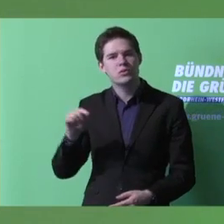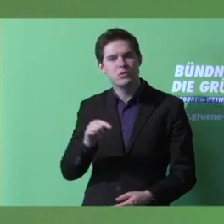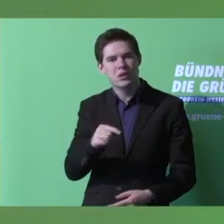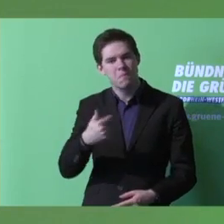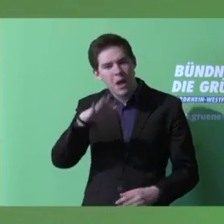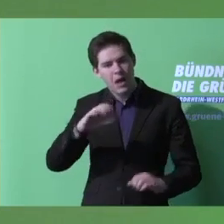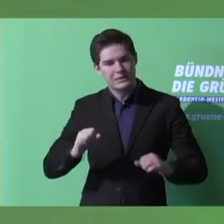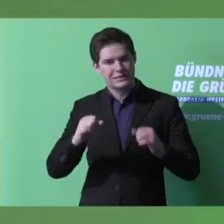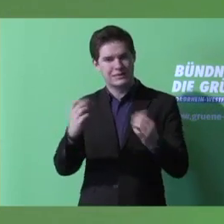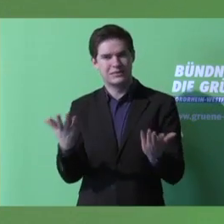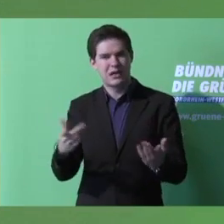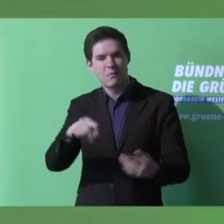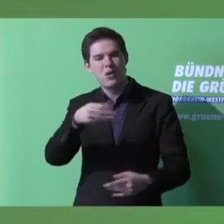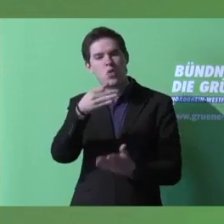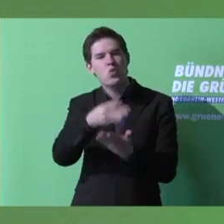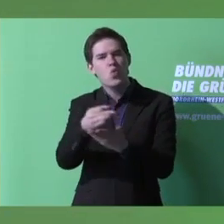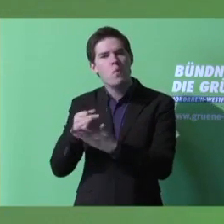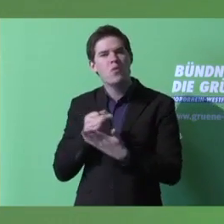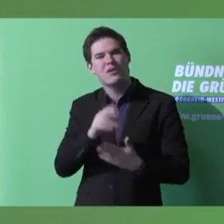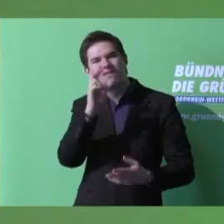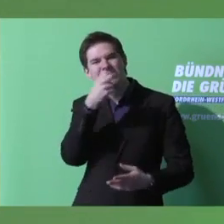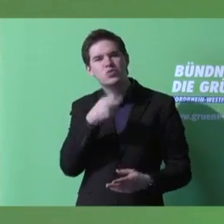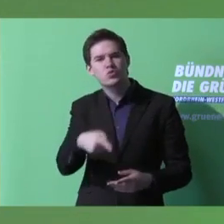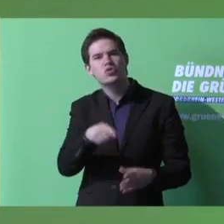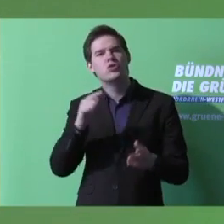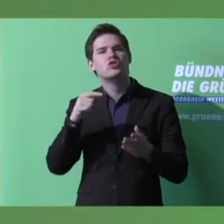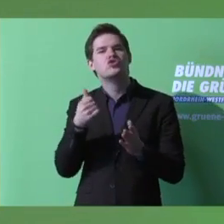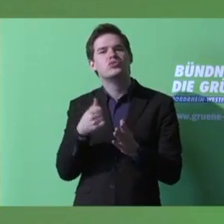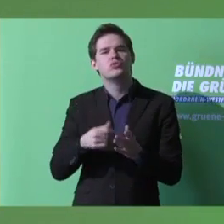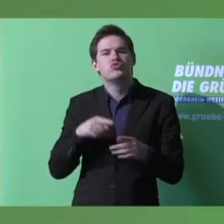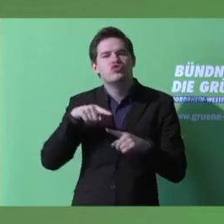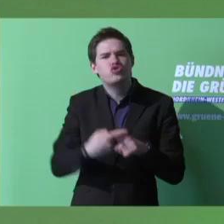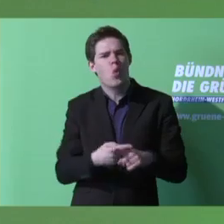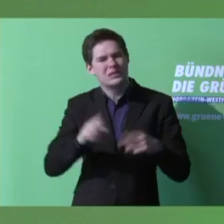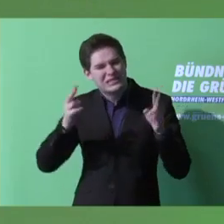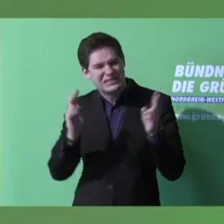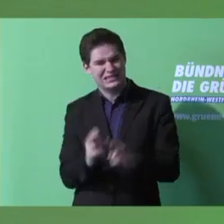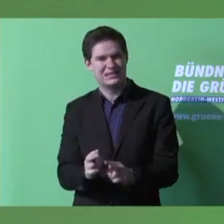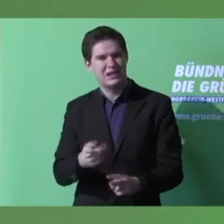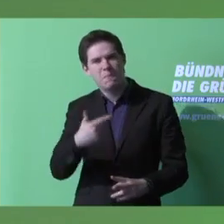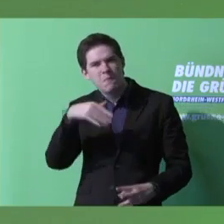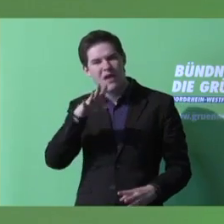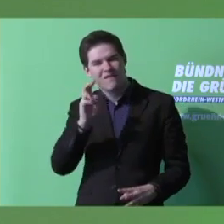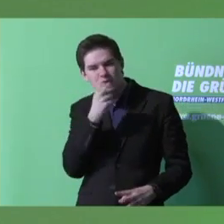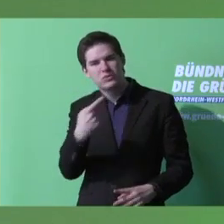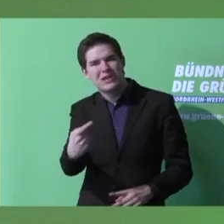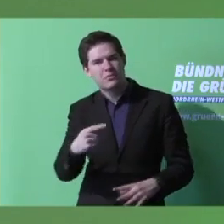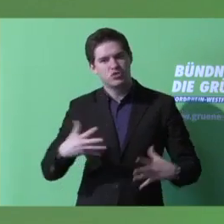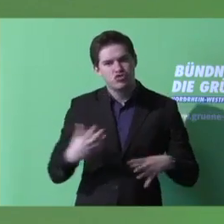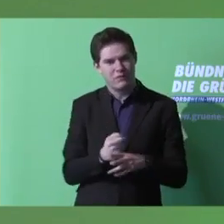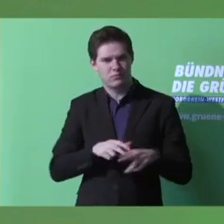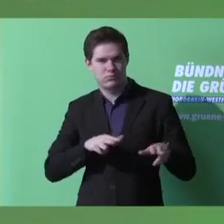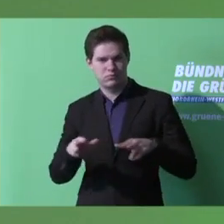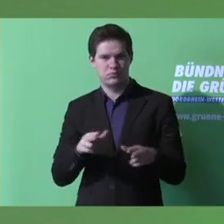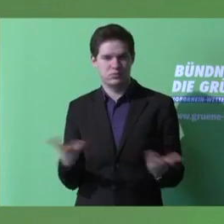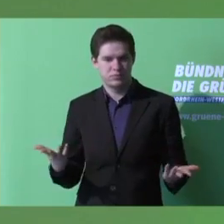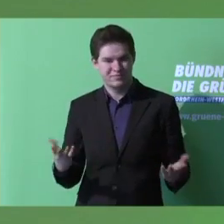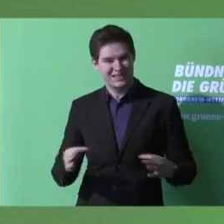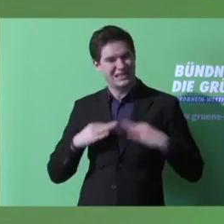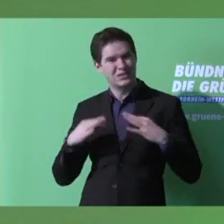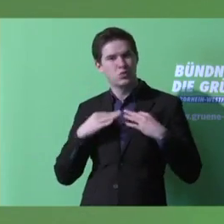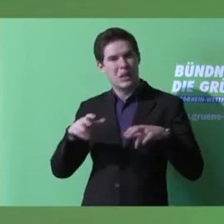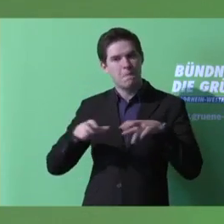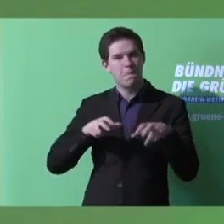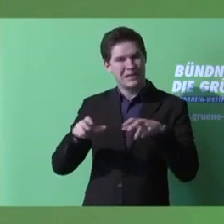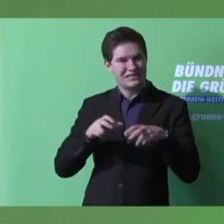konkret, raus aus der Schuldenfalle zu kommen, schaffen mehr Handlungsfähigkeit. Das Nichtraucherschutzgesetz mit unserer Gesundheitsministerin